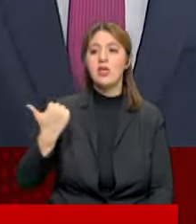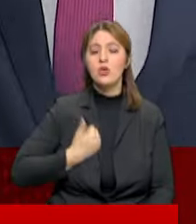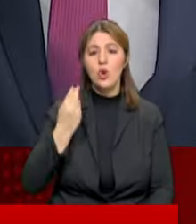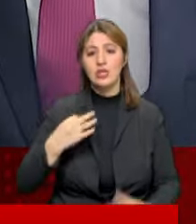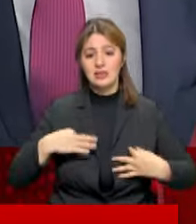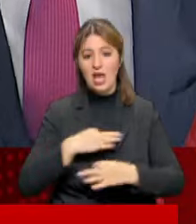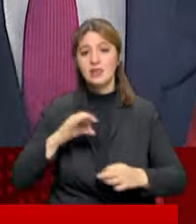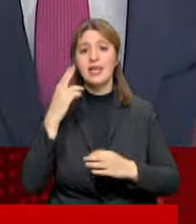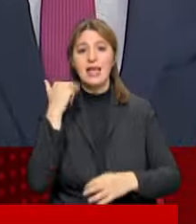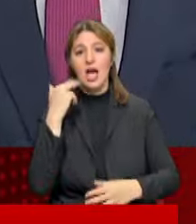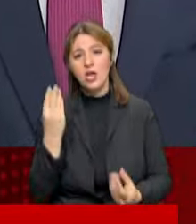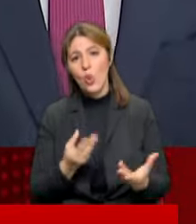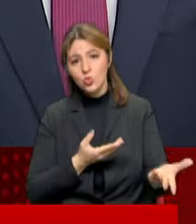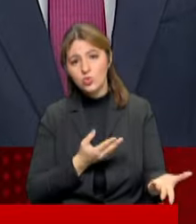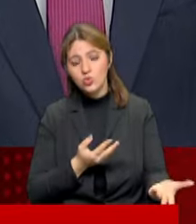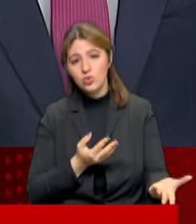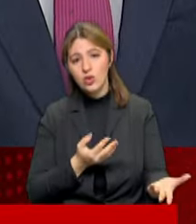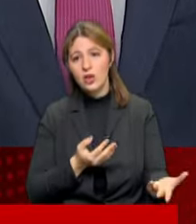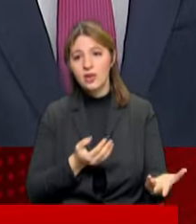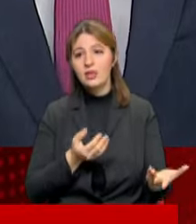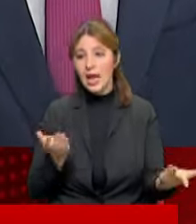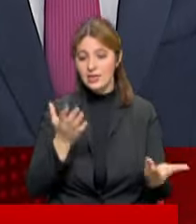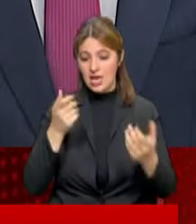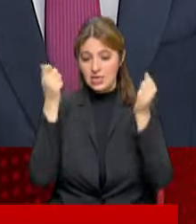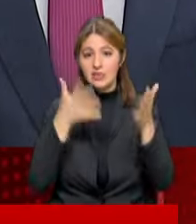saygısızlık Nezaket oldu